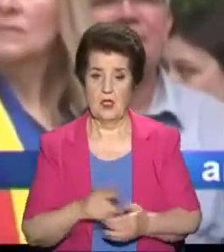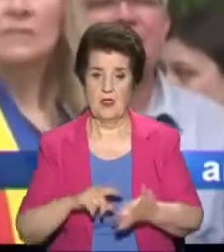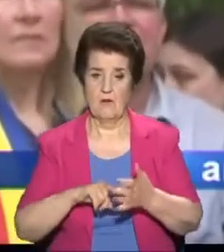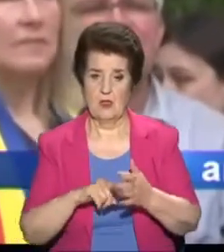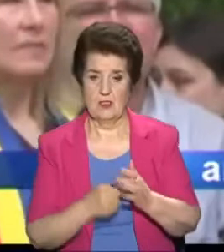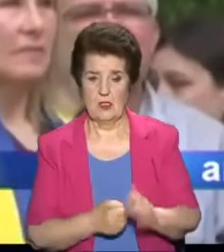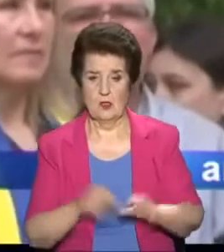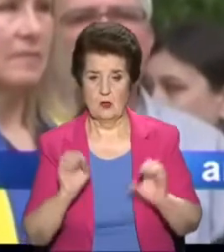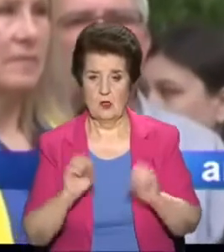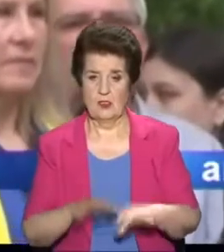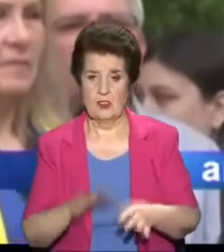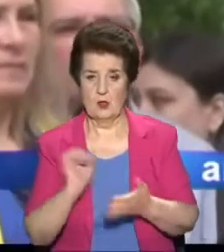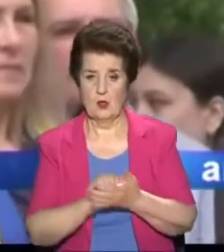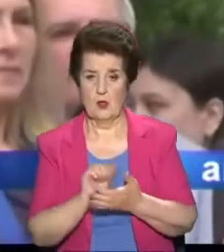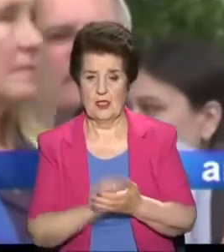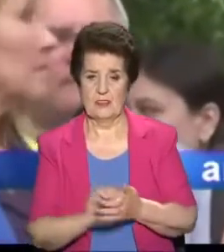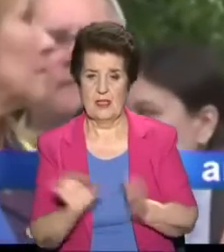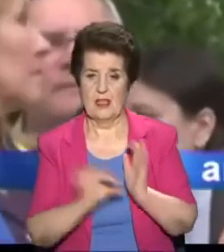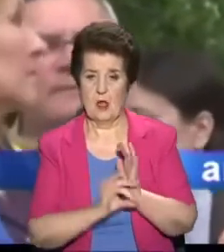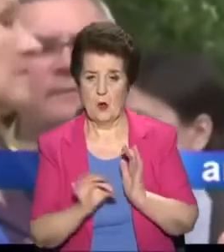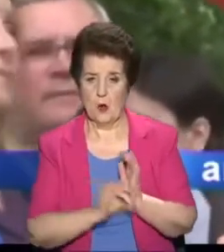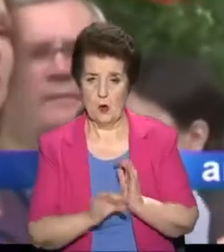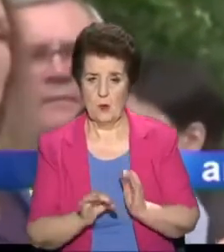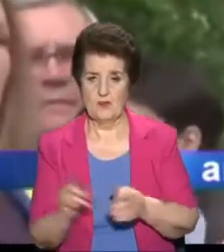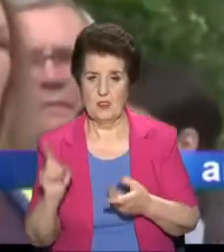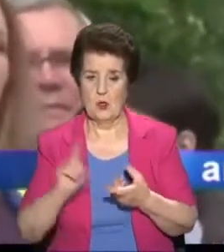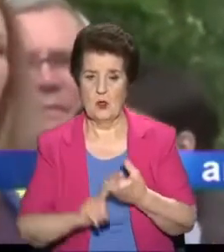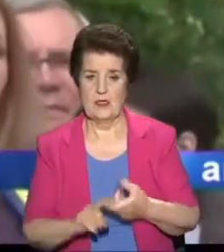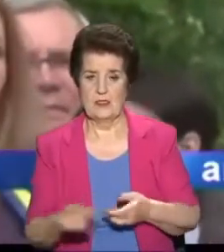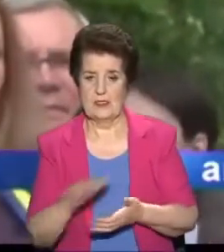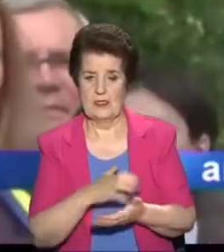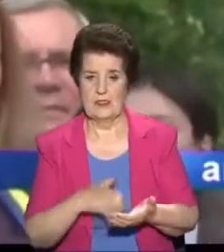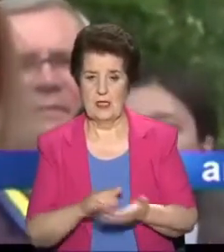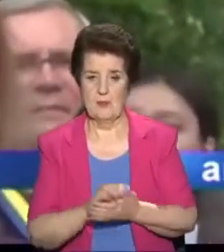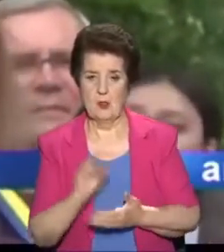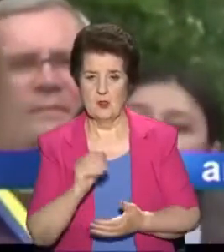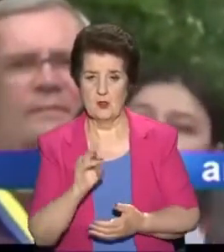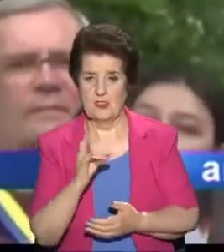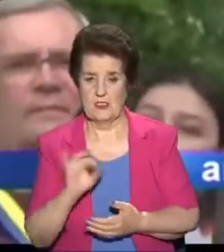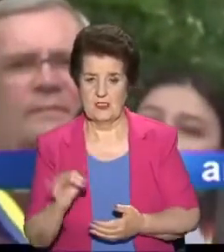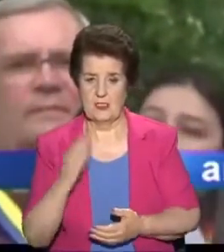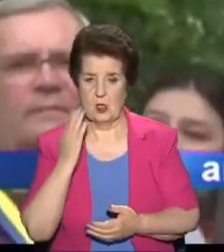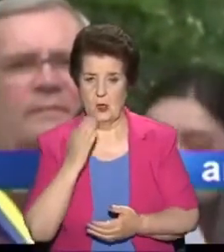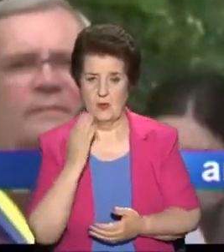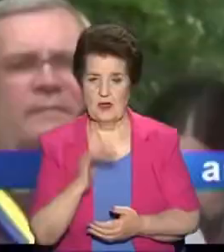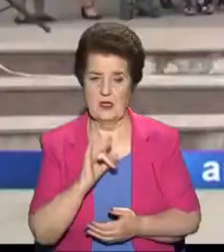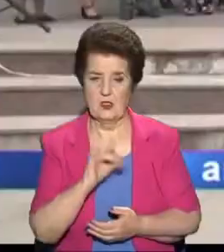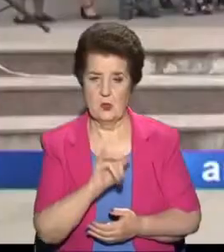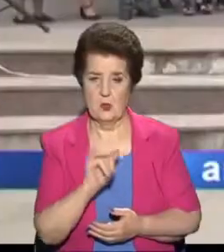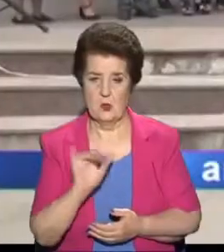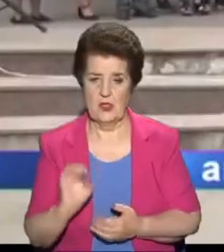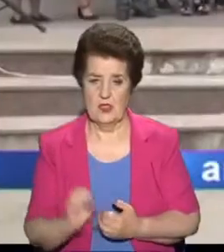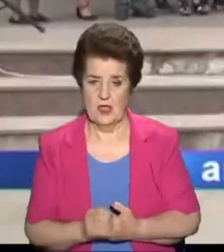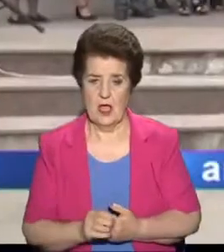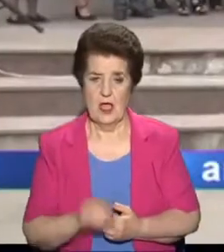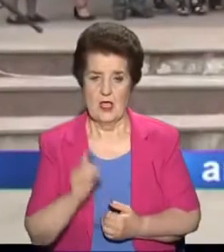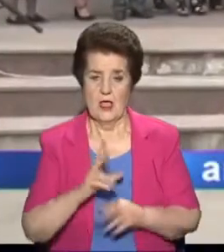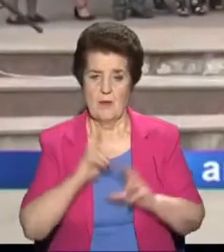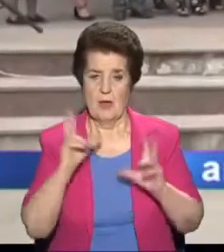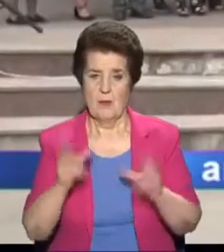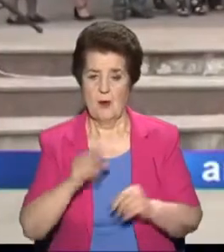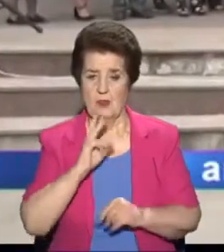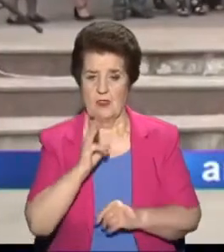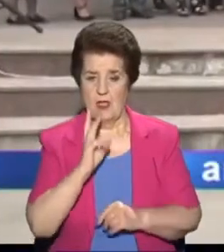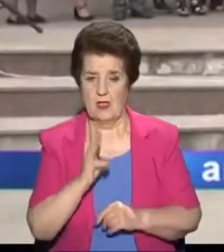pe soluționare a dosarelor de corupție prin conectarea la sistemul de Justiție a României și al Uniunii Europene bun mai promit de un